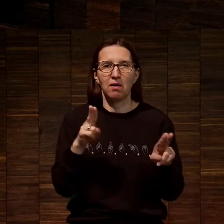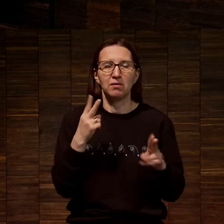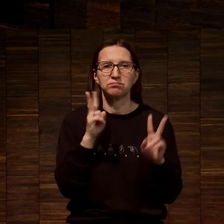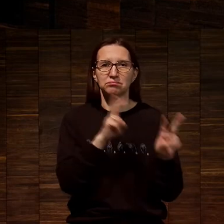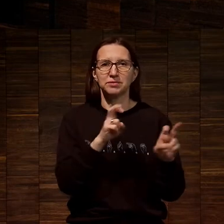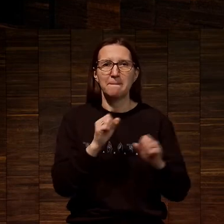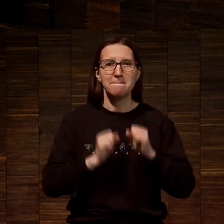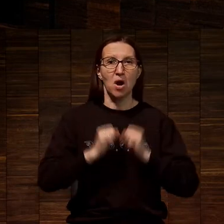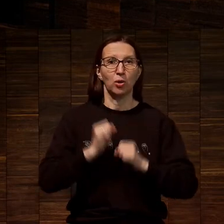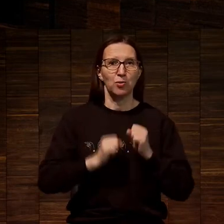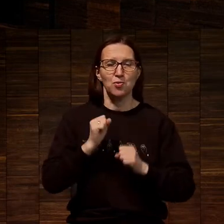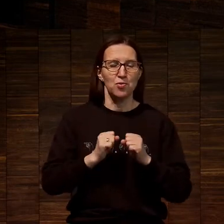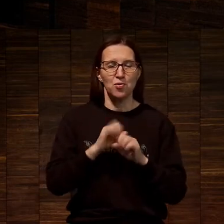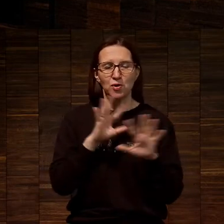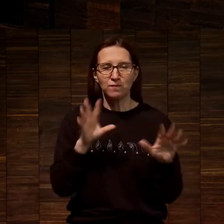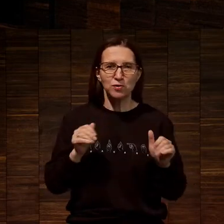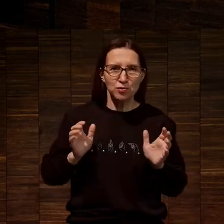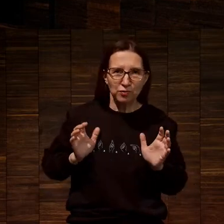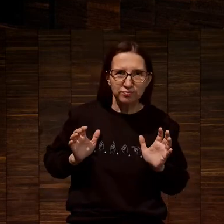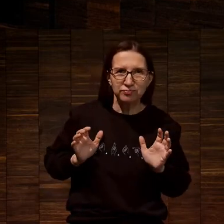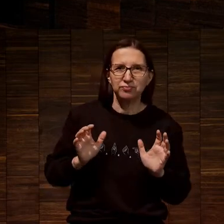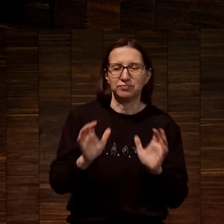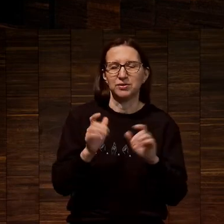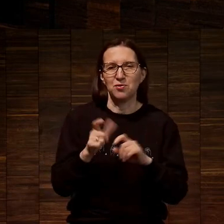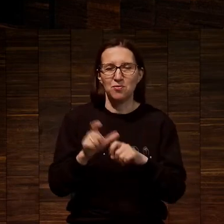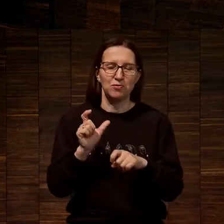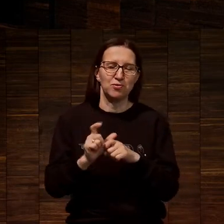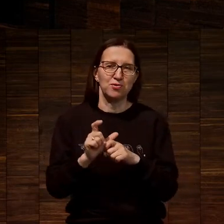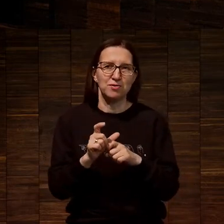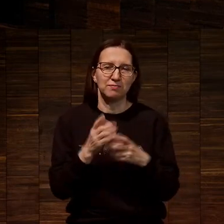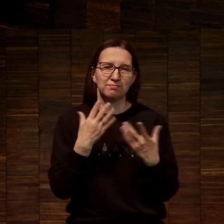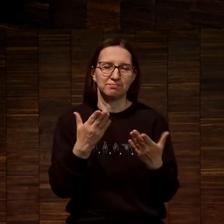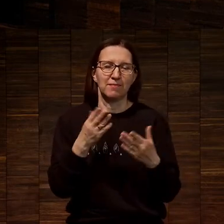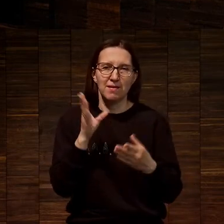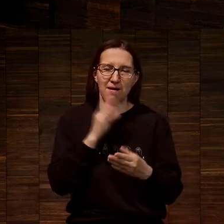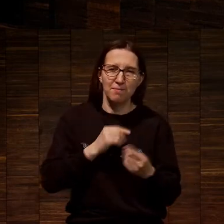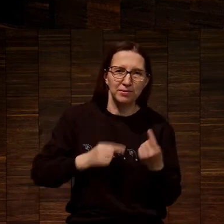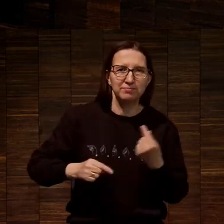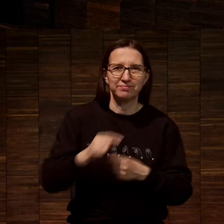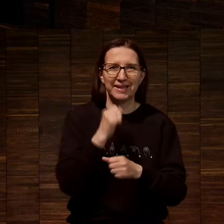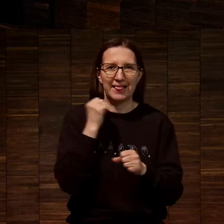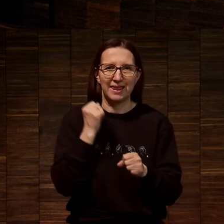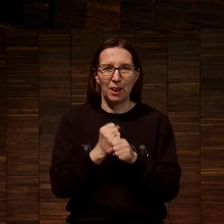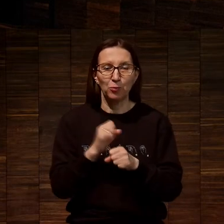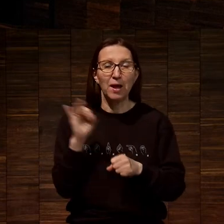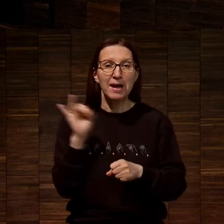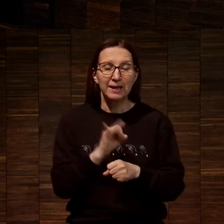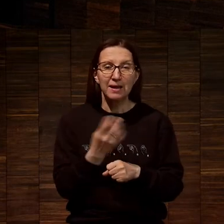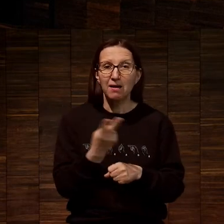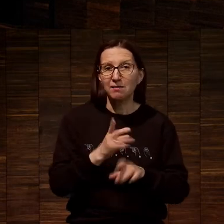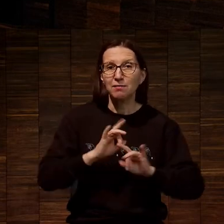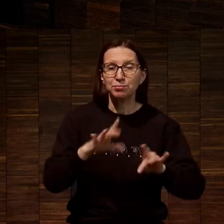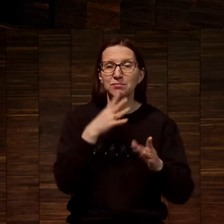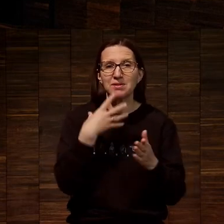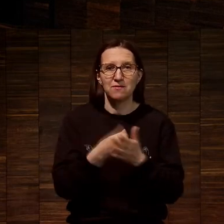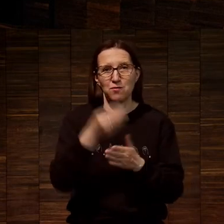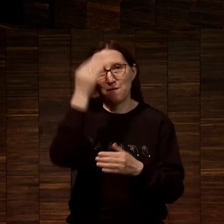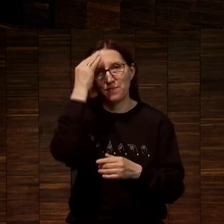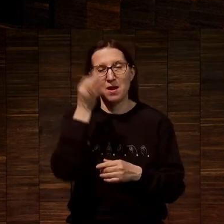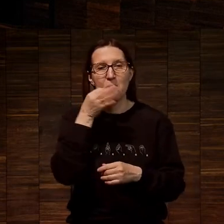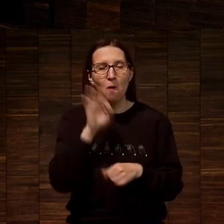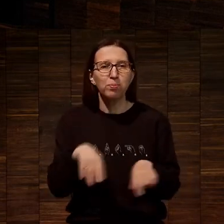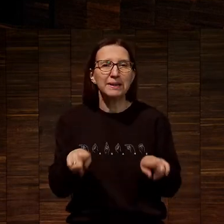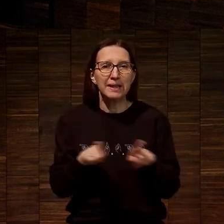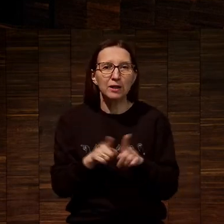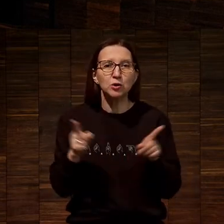которые огромную эту махину, при этом очень изящную, провернули. И с нами сегодня поделится опытом. Также коротко